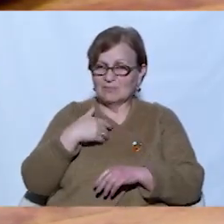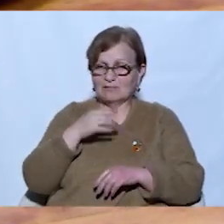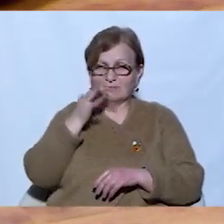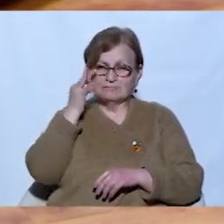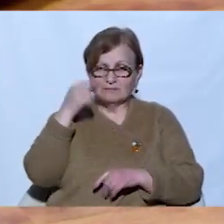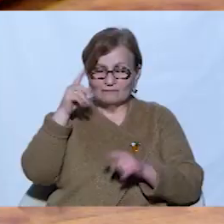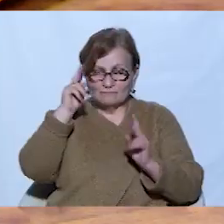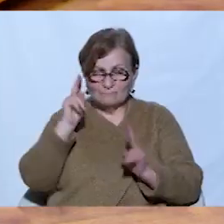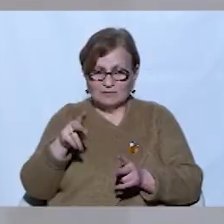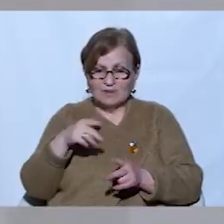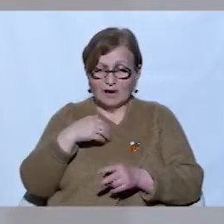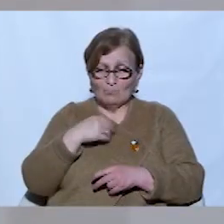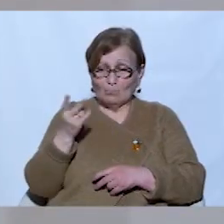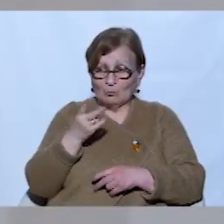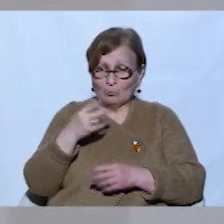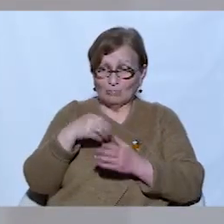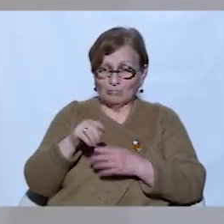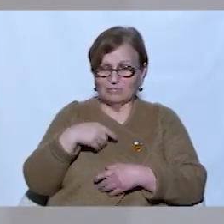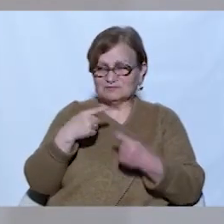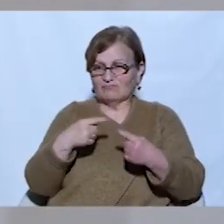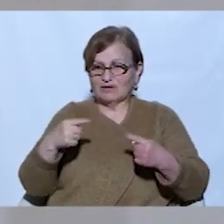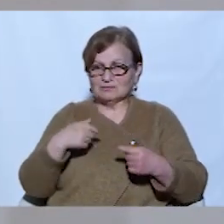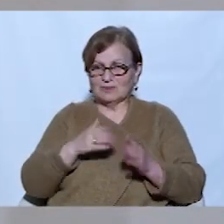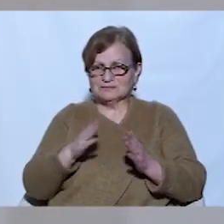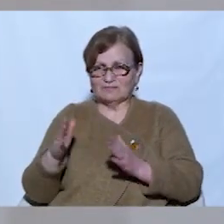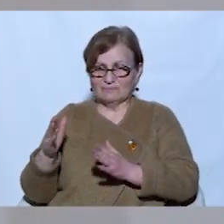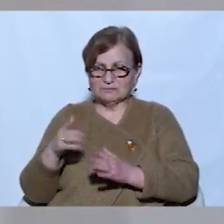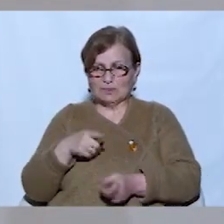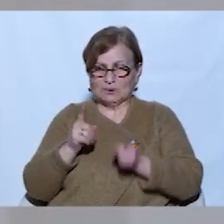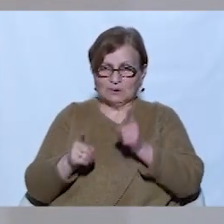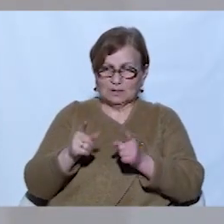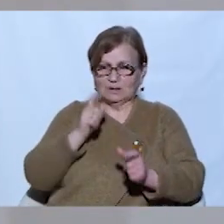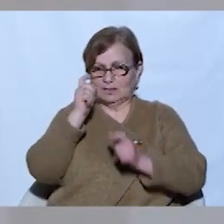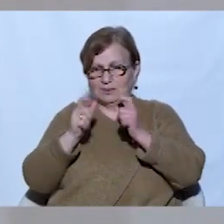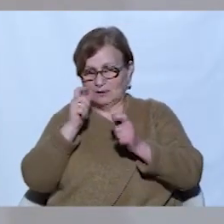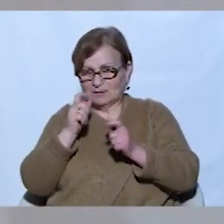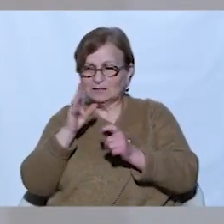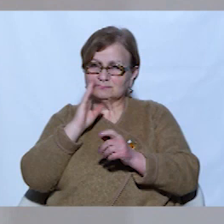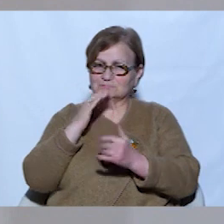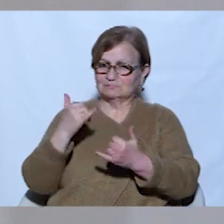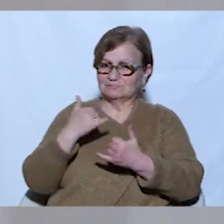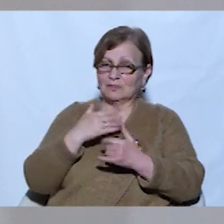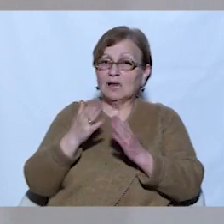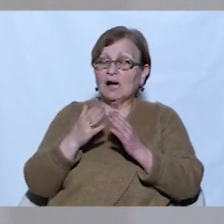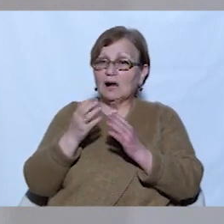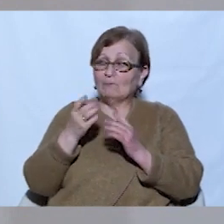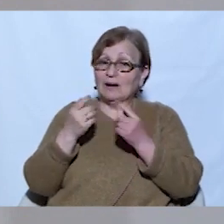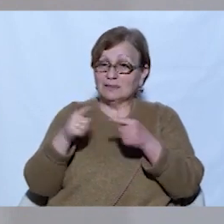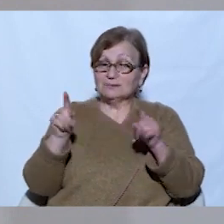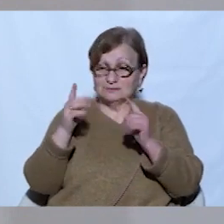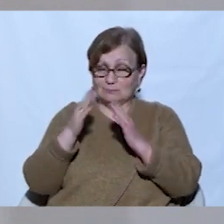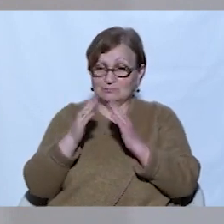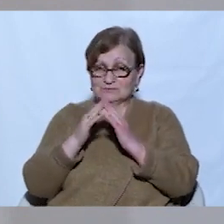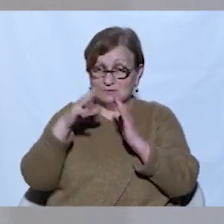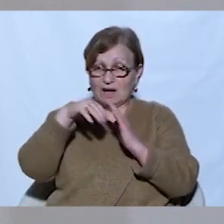მივიღო სხვადასხვა ქცევები. დიახ. აქ საგულისხმო ის არის, რომ მე როდესაც სახში გავწვევი, ანუ აი თუნდაც ფორმებზე